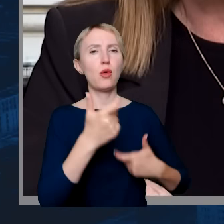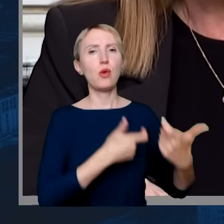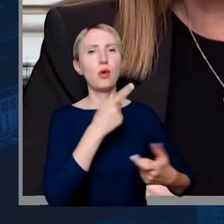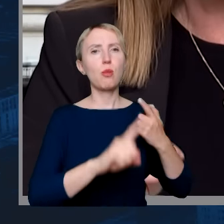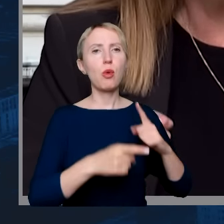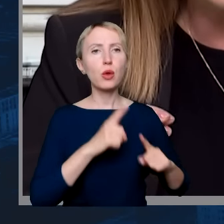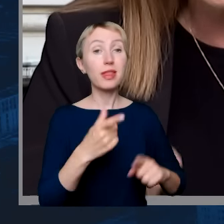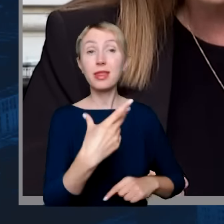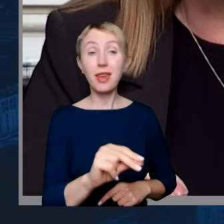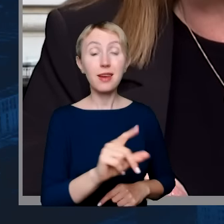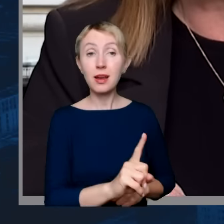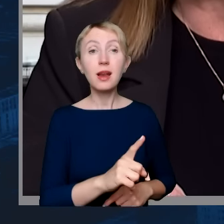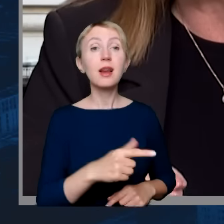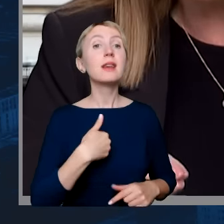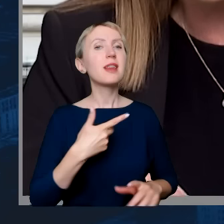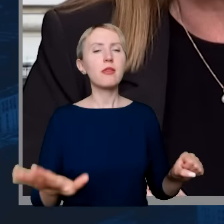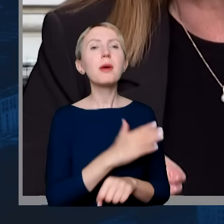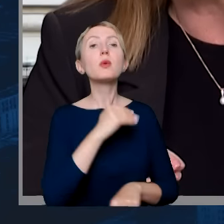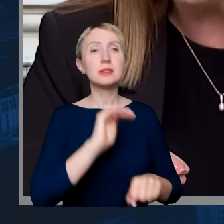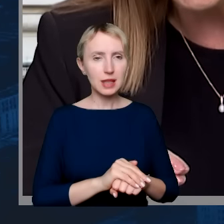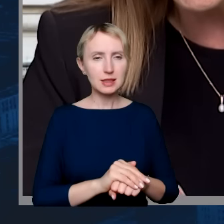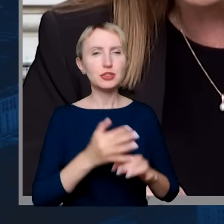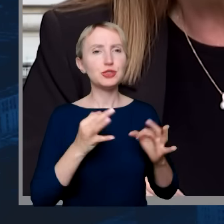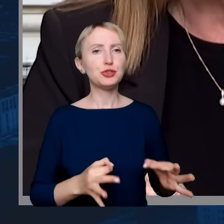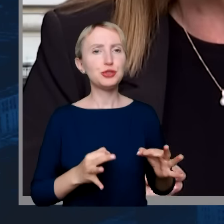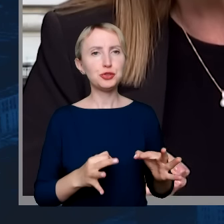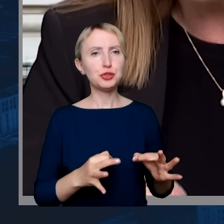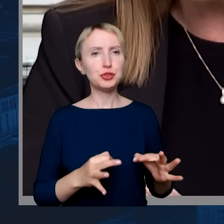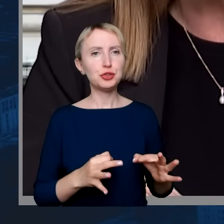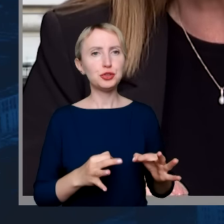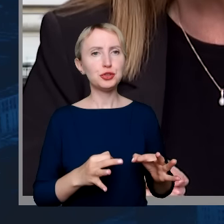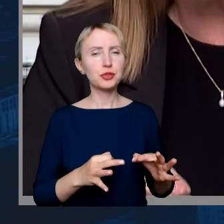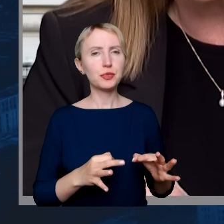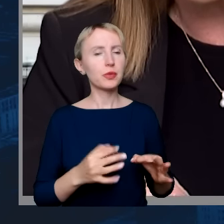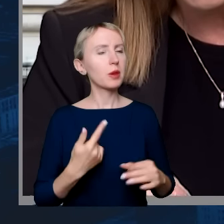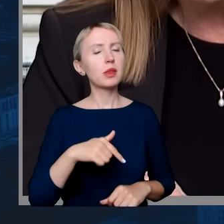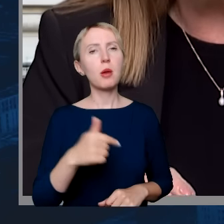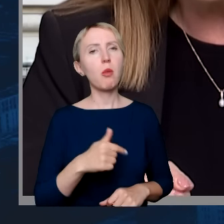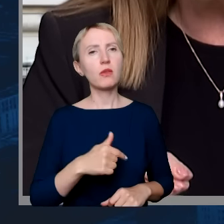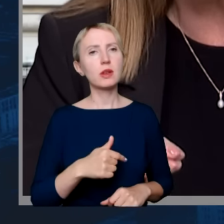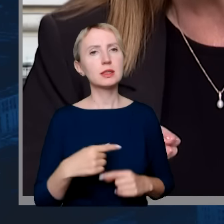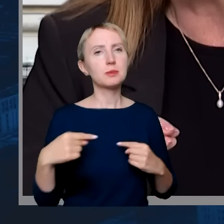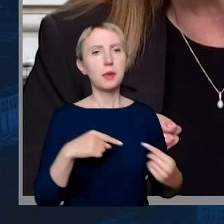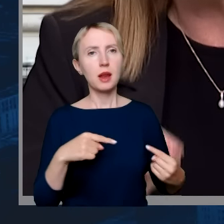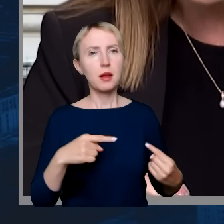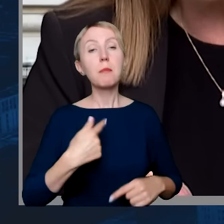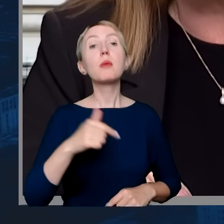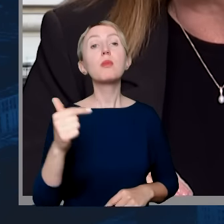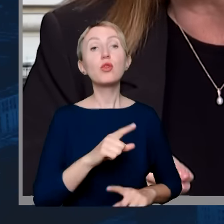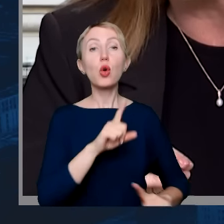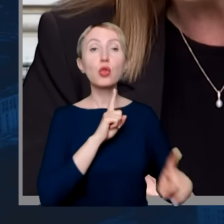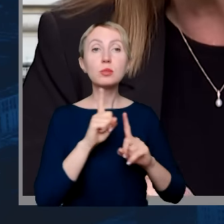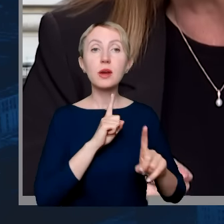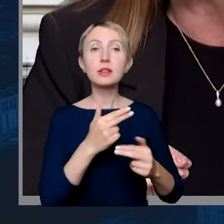Nie. Ja w pełni się zgadzam, że dzisiaj, szczególnie dzisiaj, nie powinniśmy się spierać. Powinniśmy rozmawiać o tym,